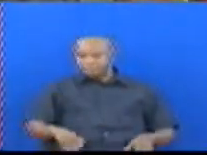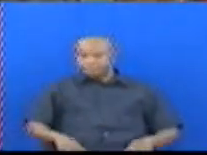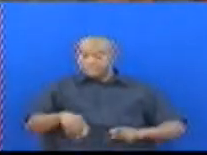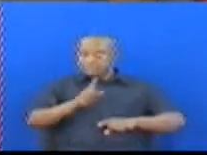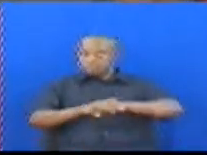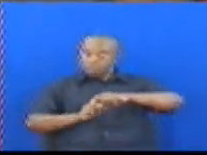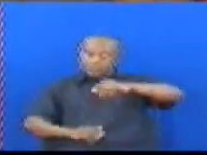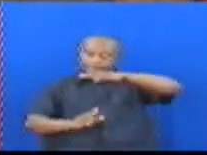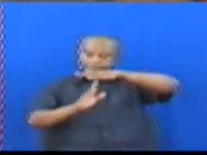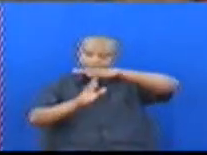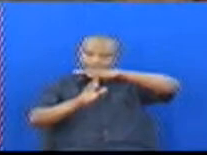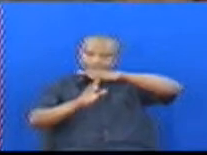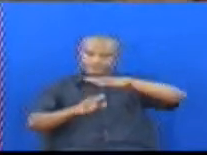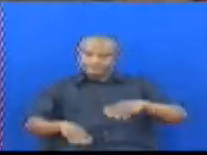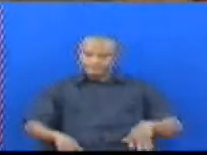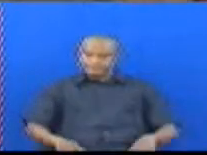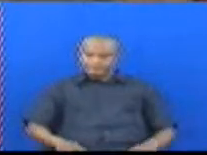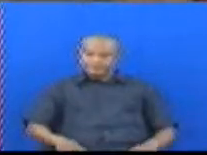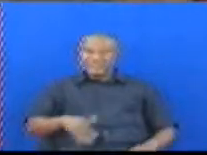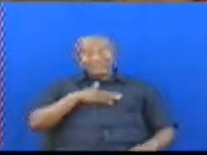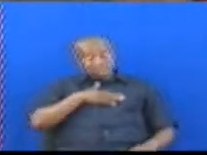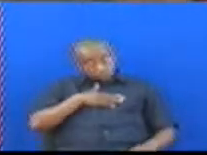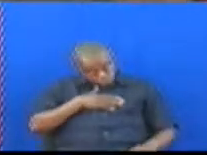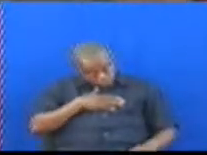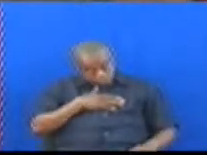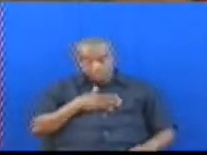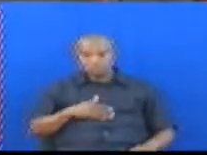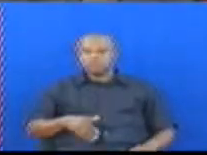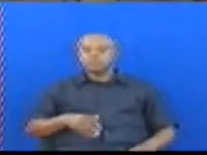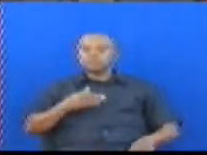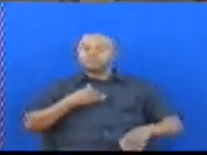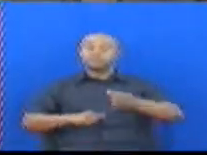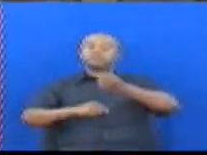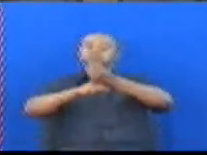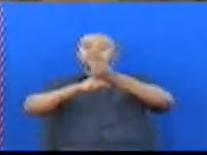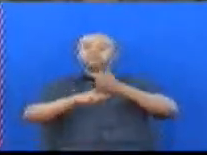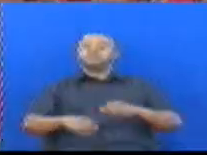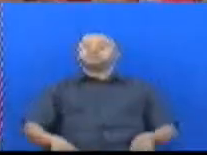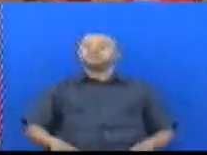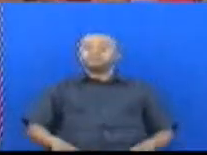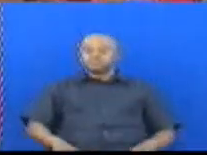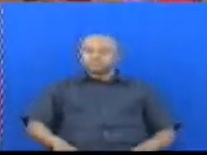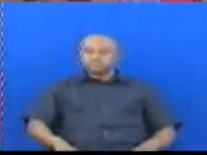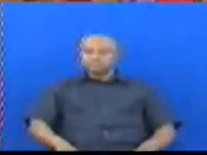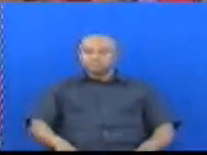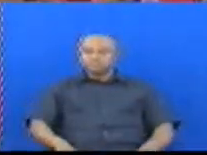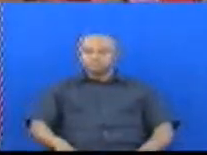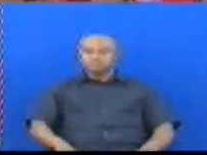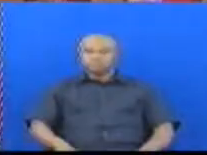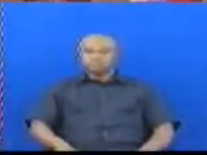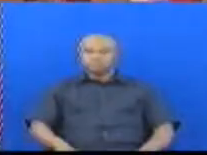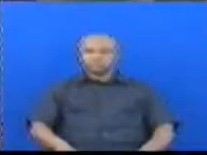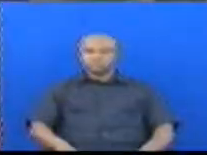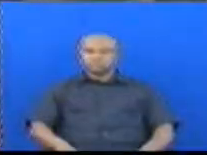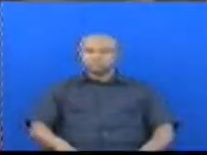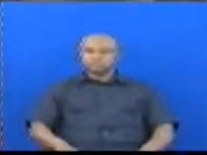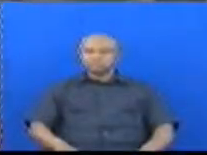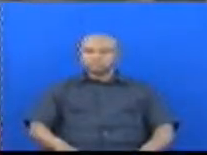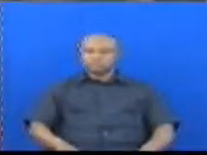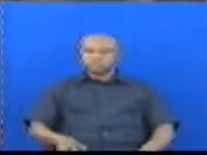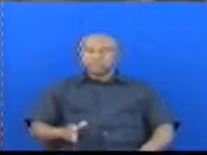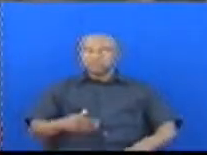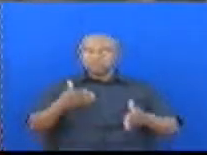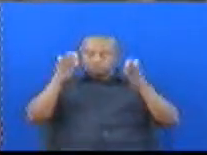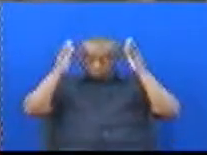umekwisha mheshimiwa. Nakushukuru. Asante. Asante. Naunga mkono. Asante sana mheshimiwa Zainab